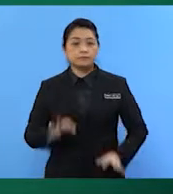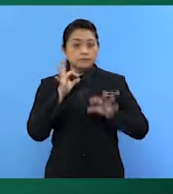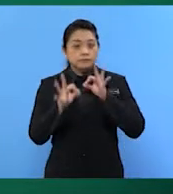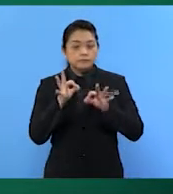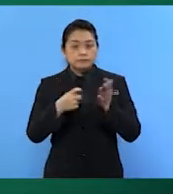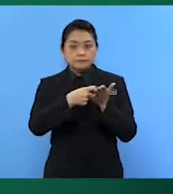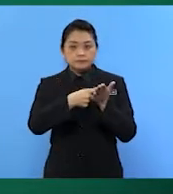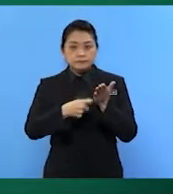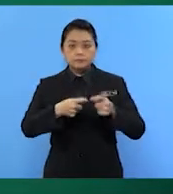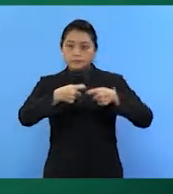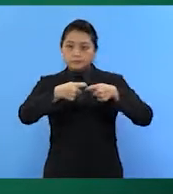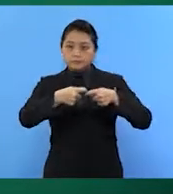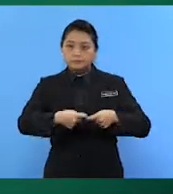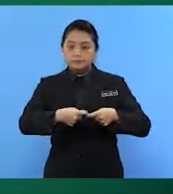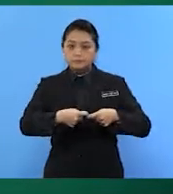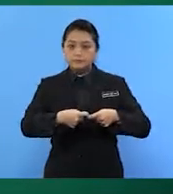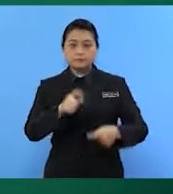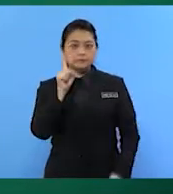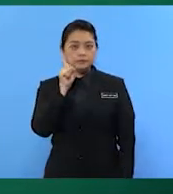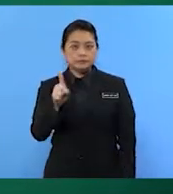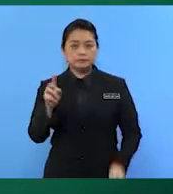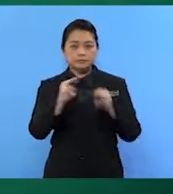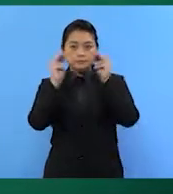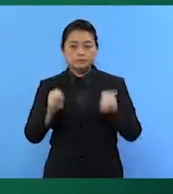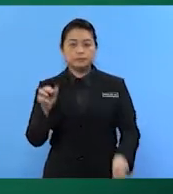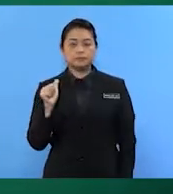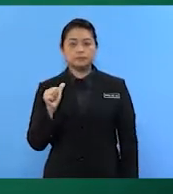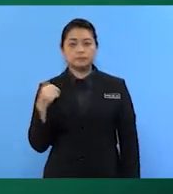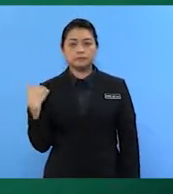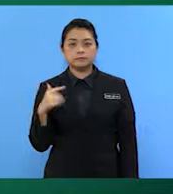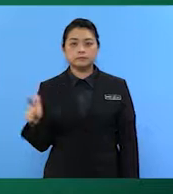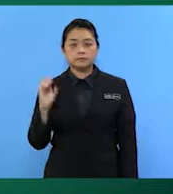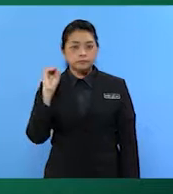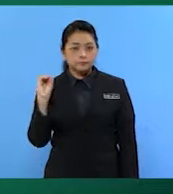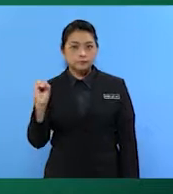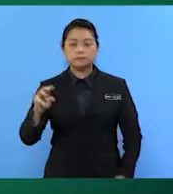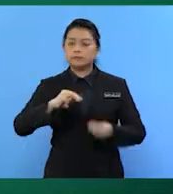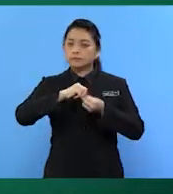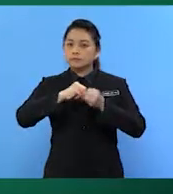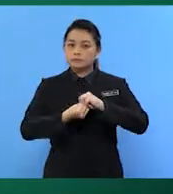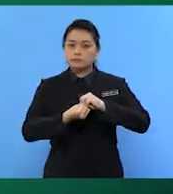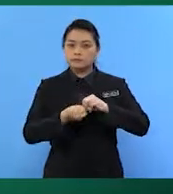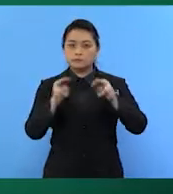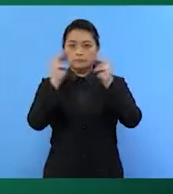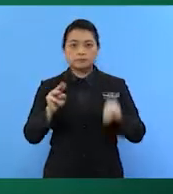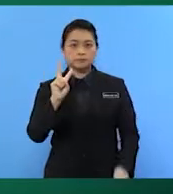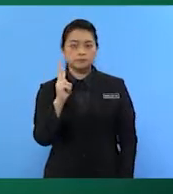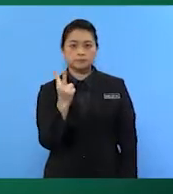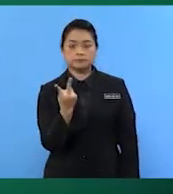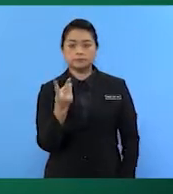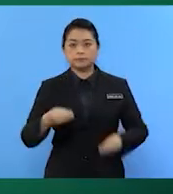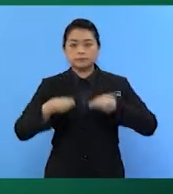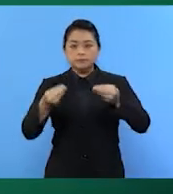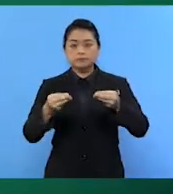Jika nilai penentu suatu matriks ialah sifar, maka matriks songsang